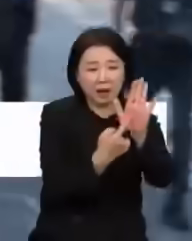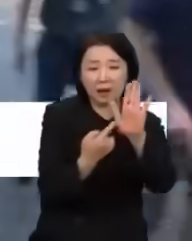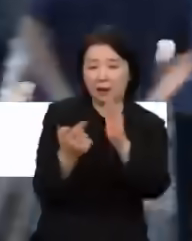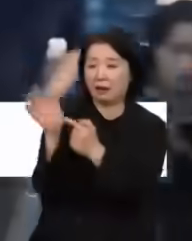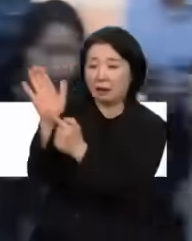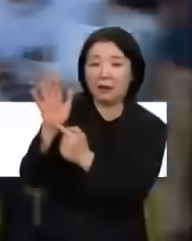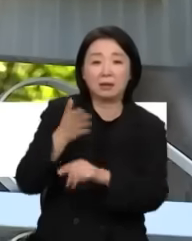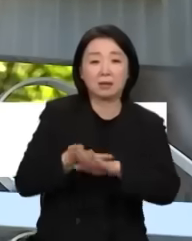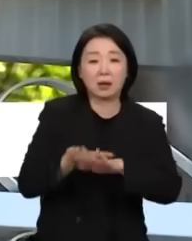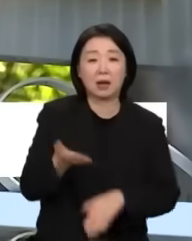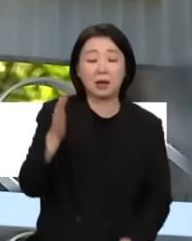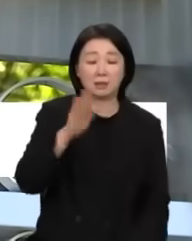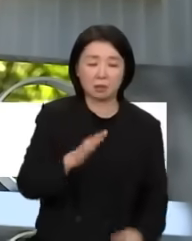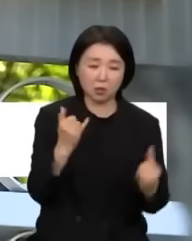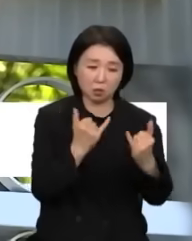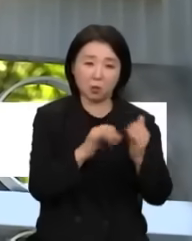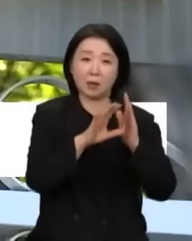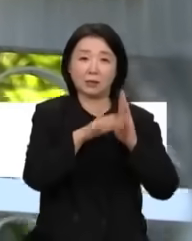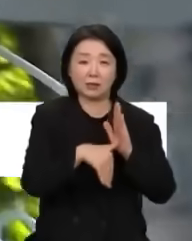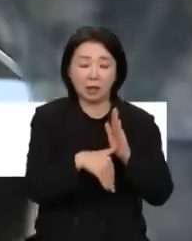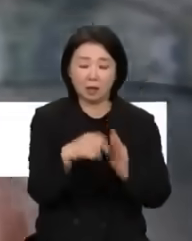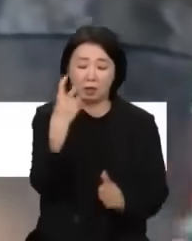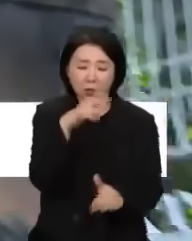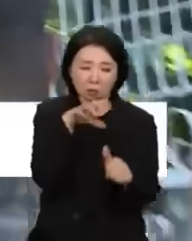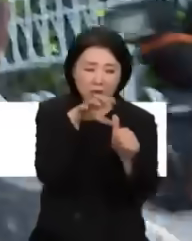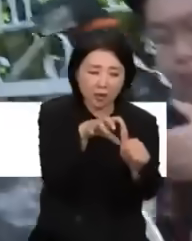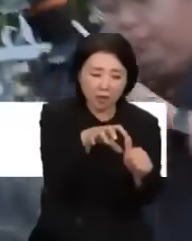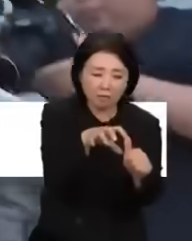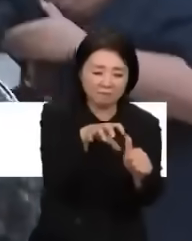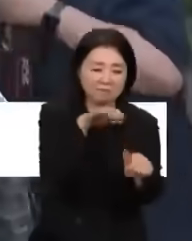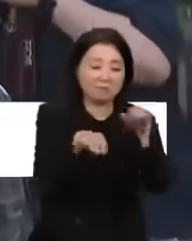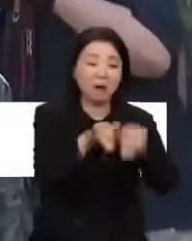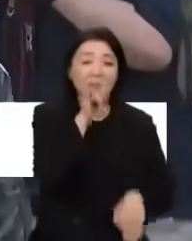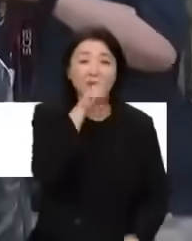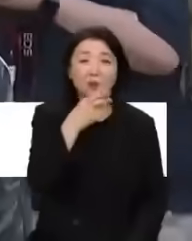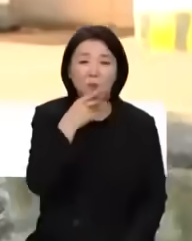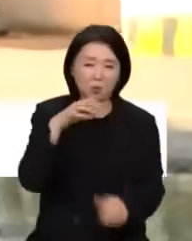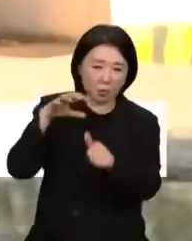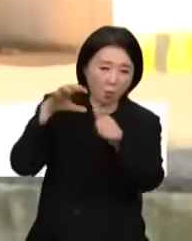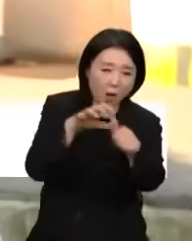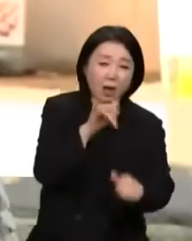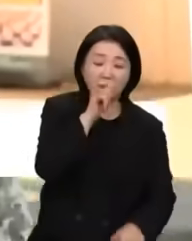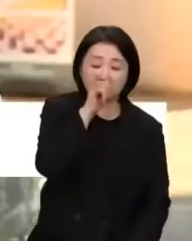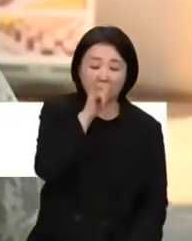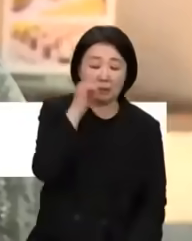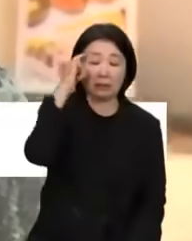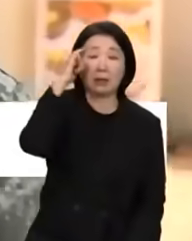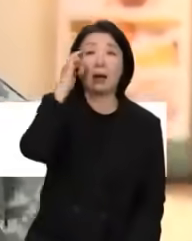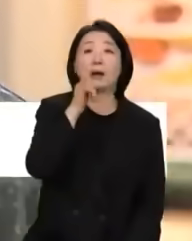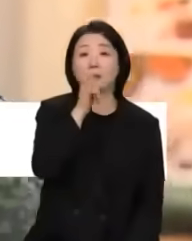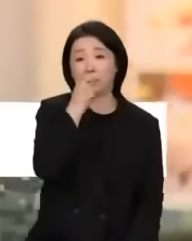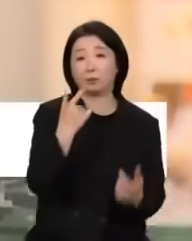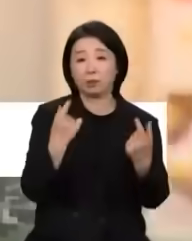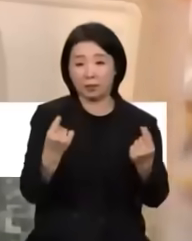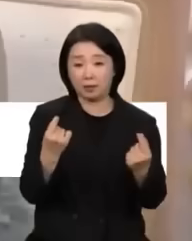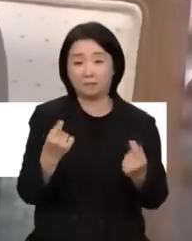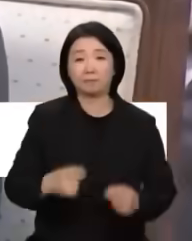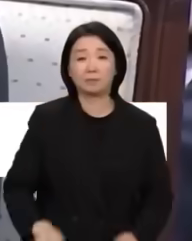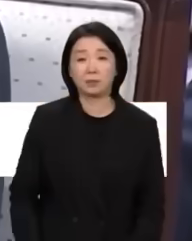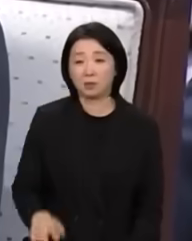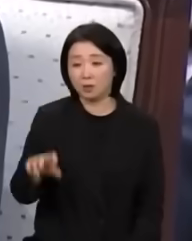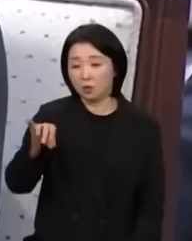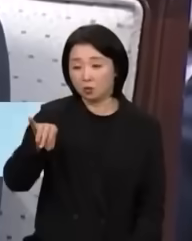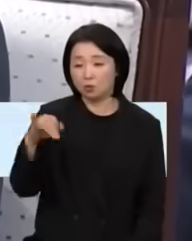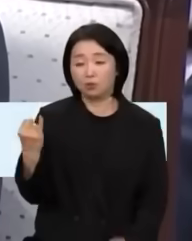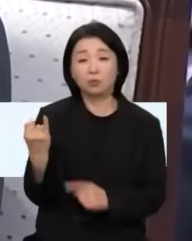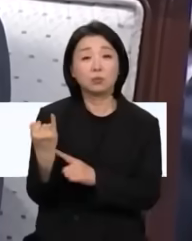두 사람 모두 이 통화를 할 때 수사 개입의 소지가 있거나 외압이 될 수 있다는 점을 인식하고 있었던 데다 유